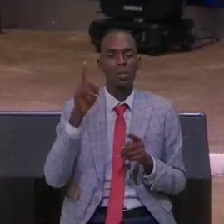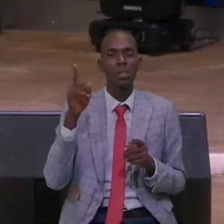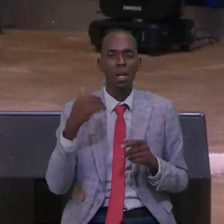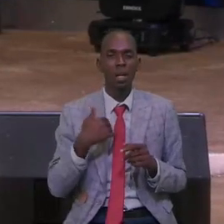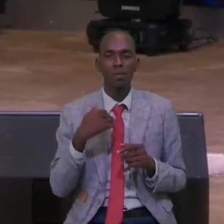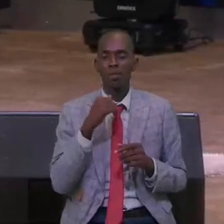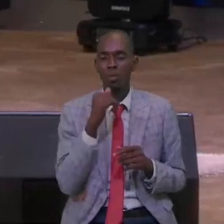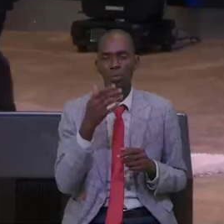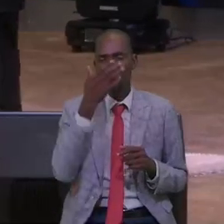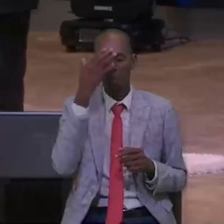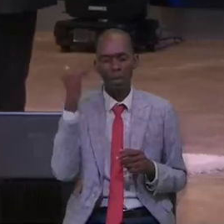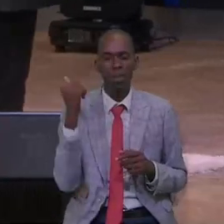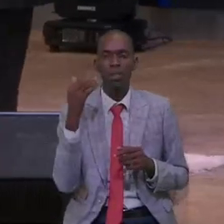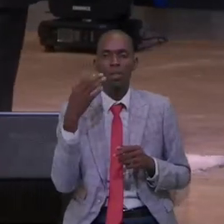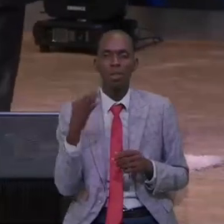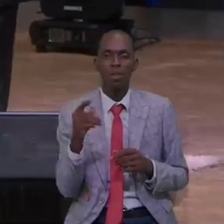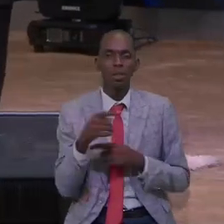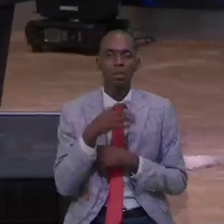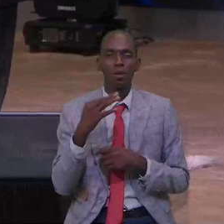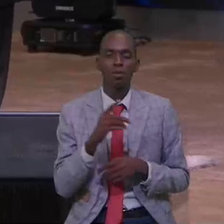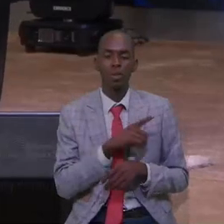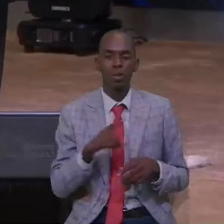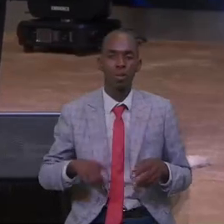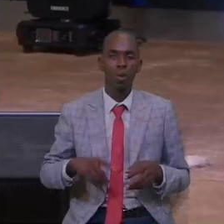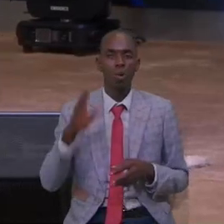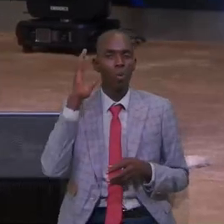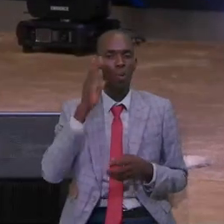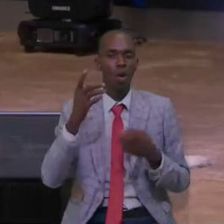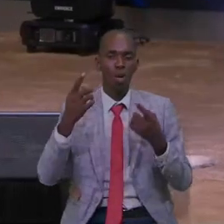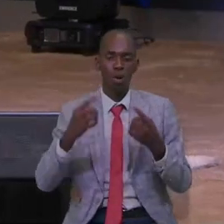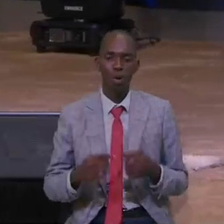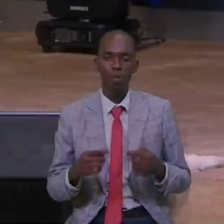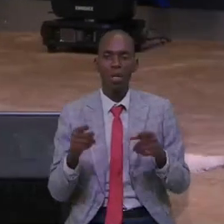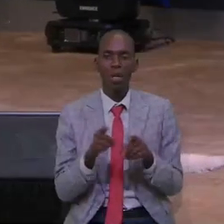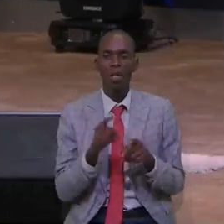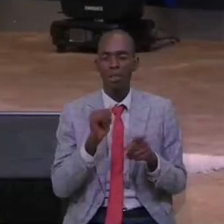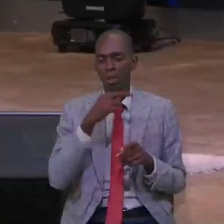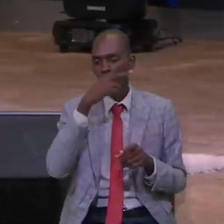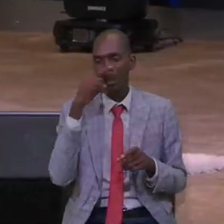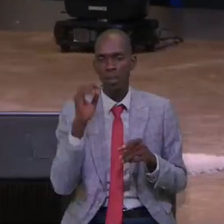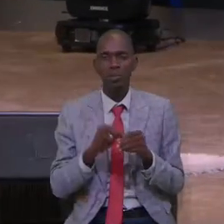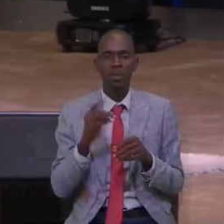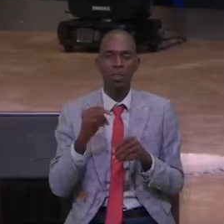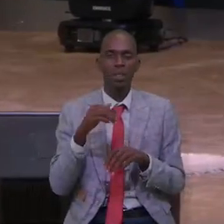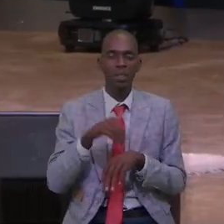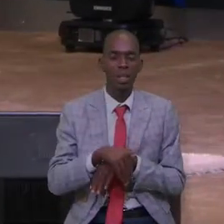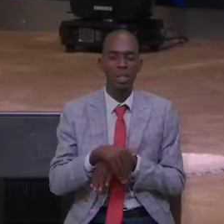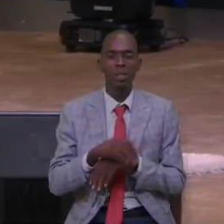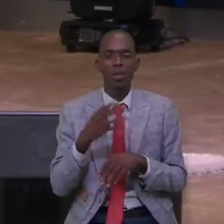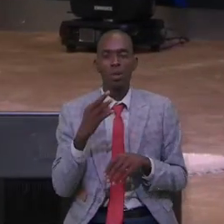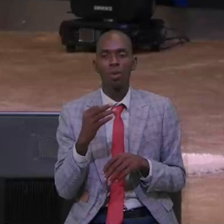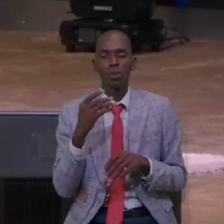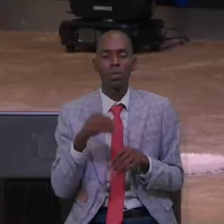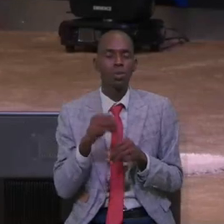qui arrive. Le jour du Seigneur viendra comme un voleur. En ce jour, les